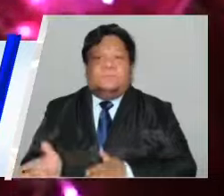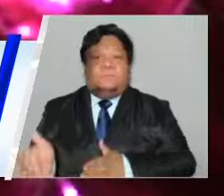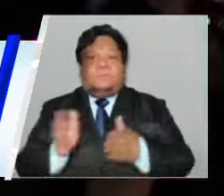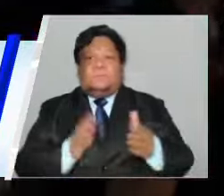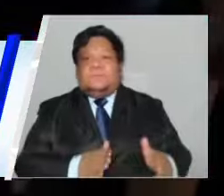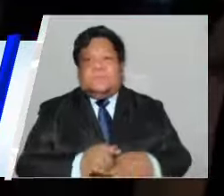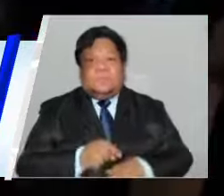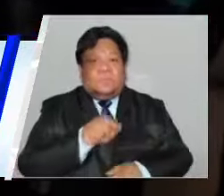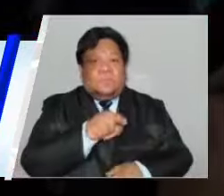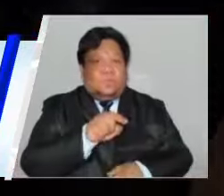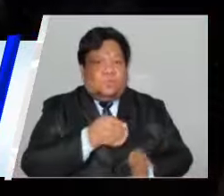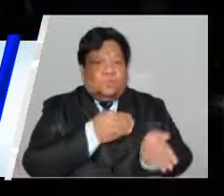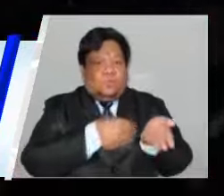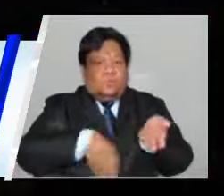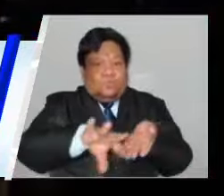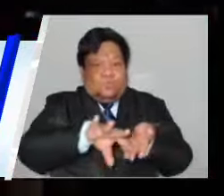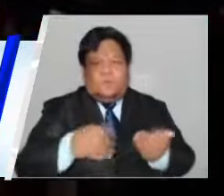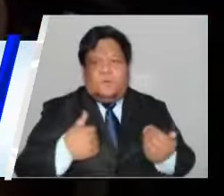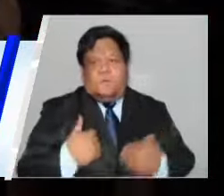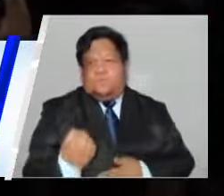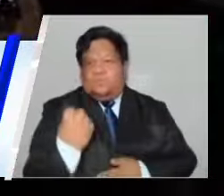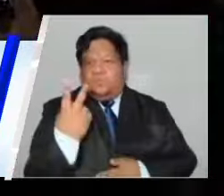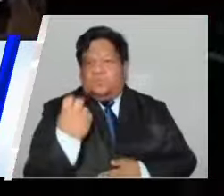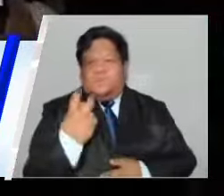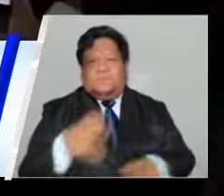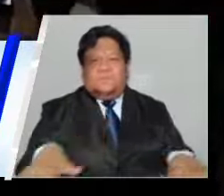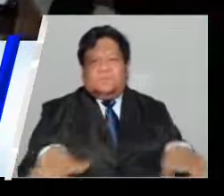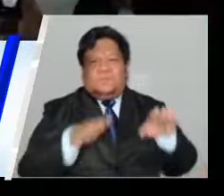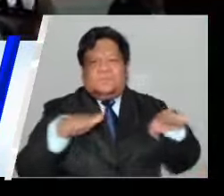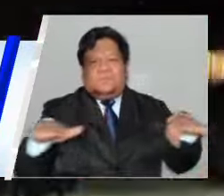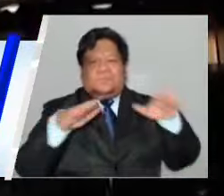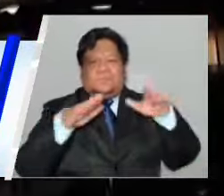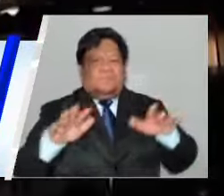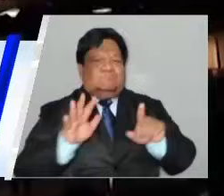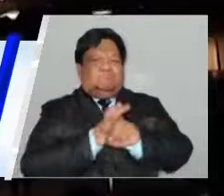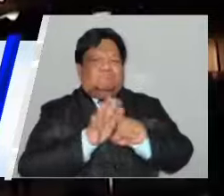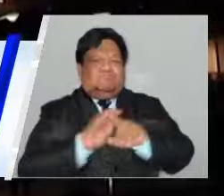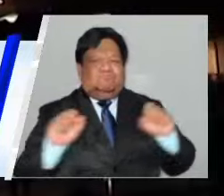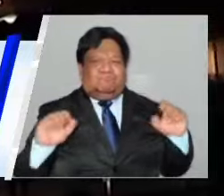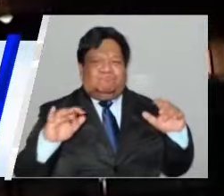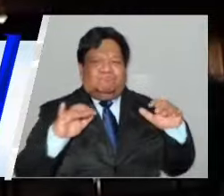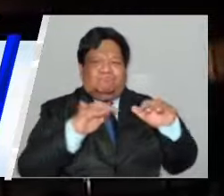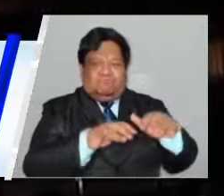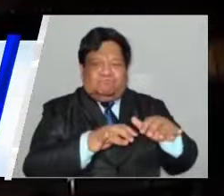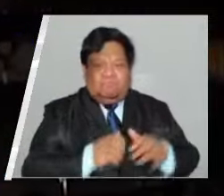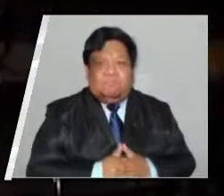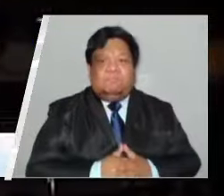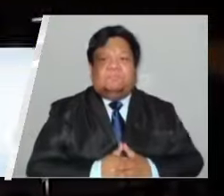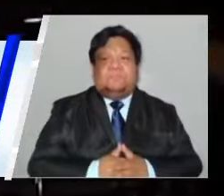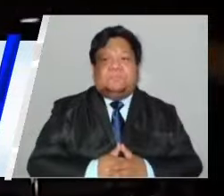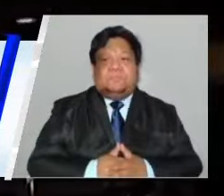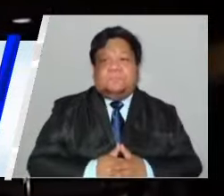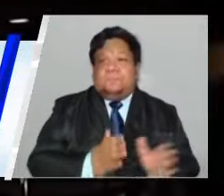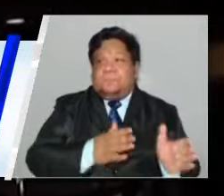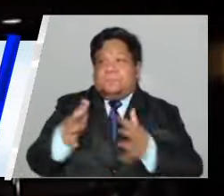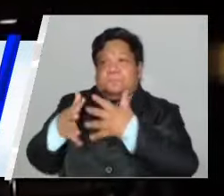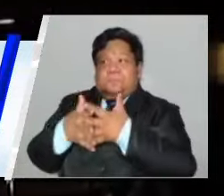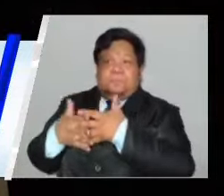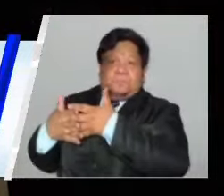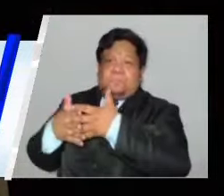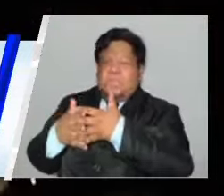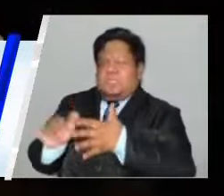Sorsogon. Dinarayo yan ngayon sa makasaysayang old presidential building. Maging sa Amerika, talagang Christmas is in the air